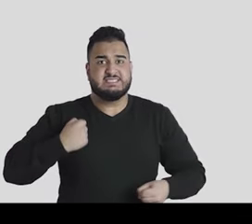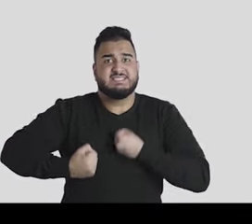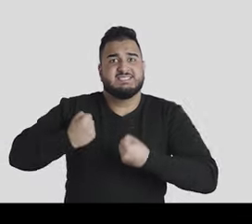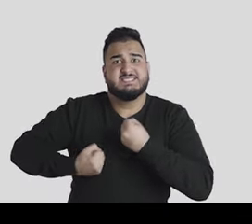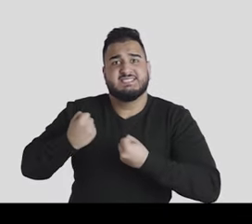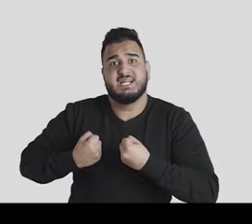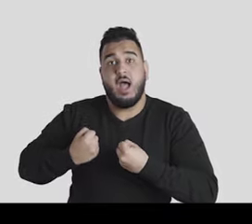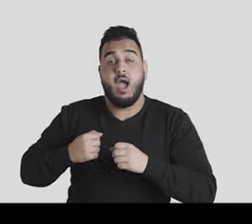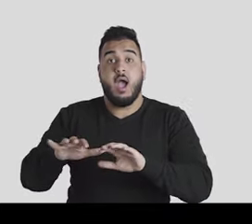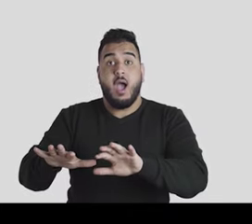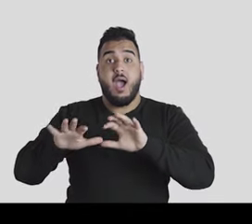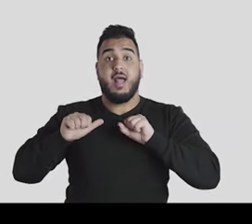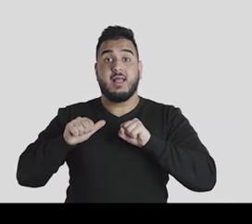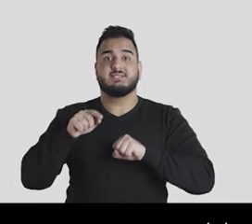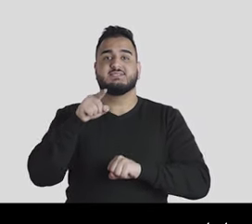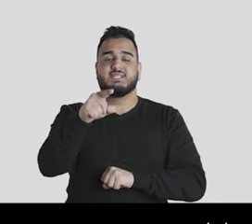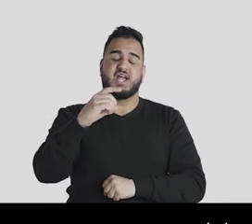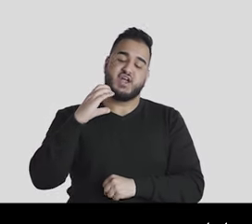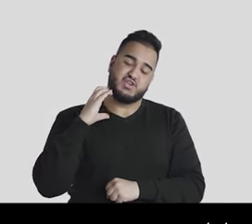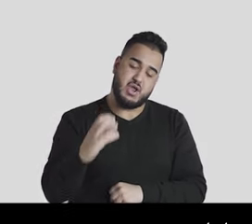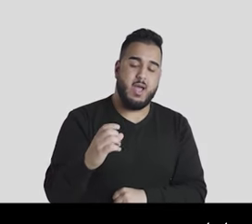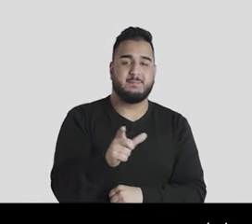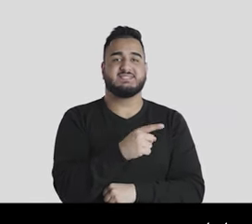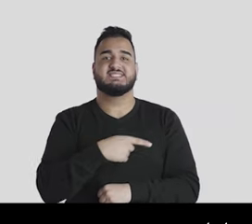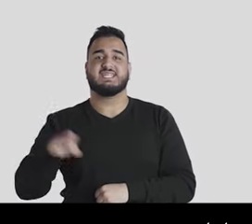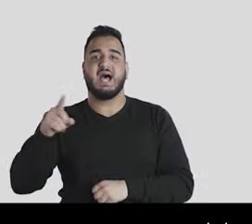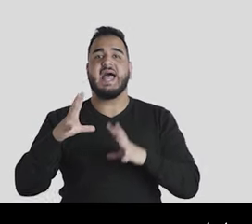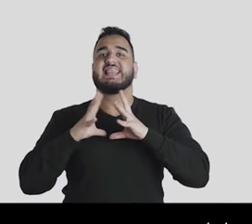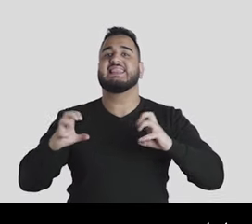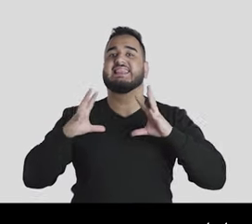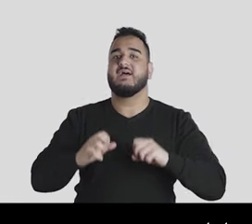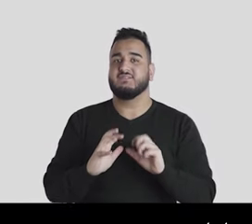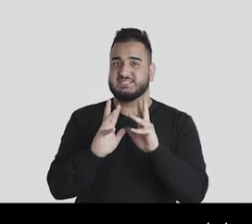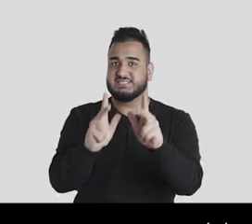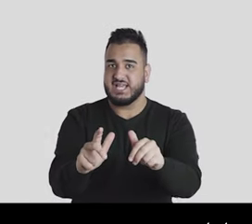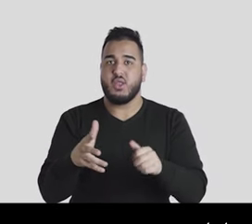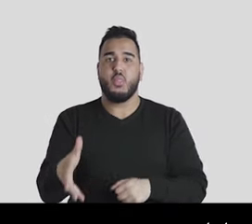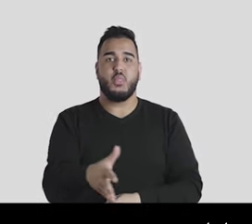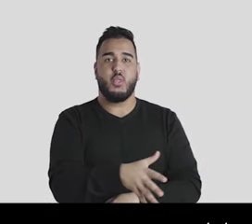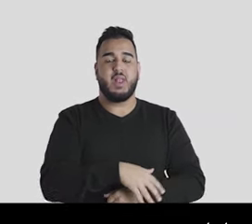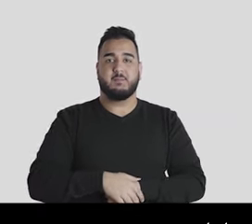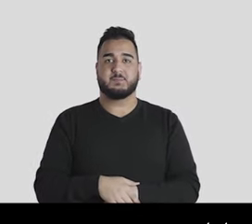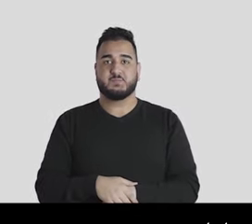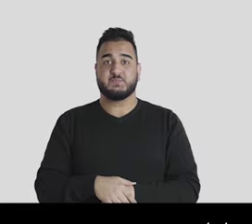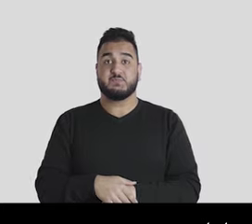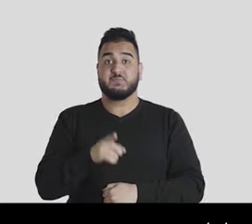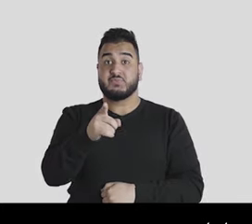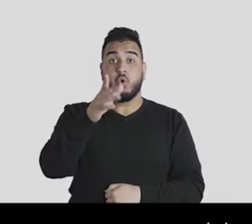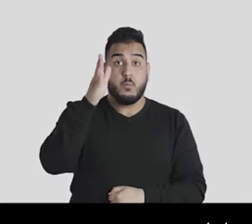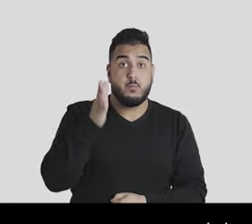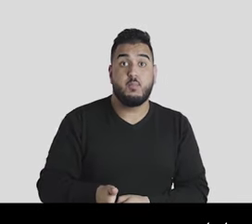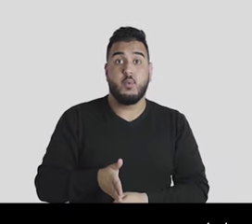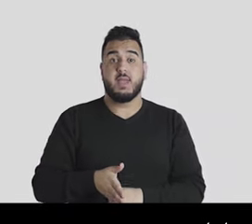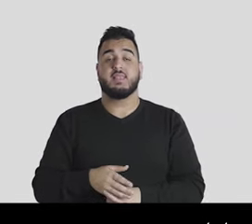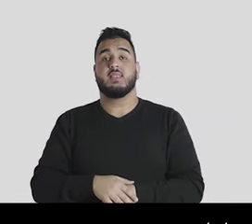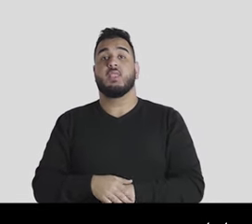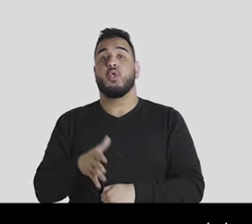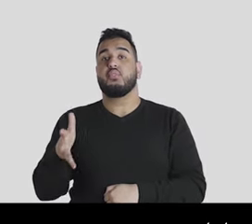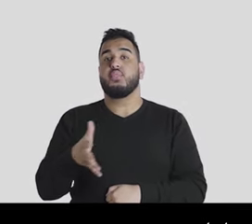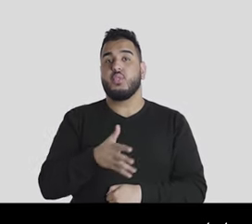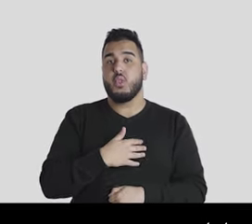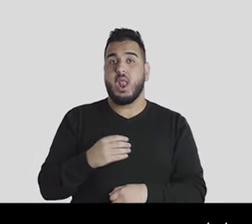الصحيحة بشكل واضح ومفهوم. يمكنك توجيه أسئلة لطلابك تتعلق بإجراءات البروتوكول الصحي لتتأكد